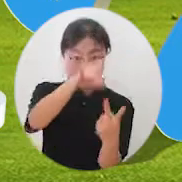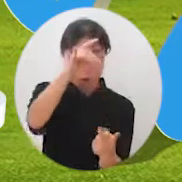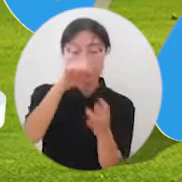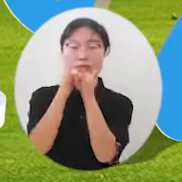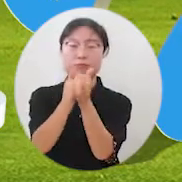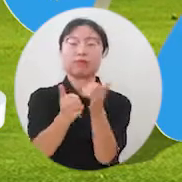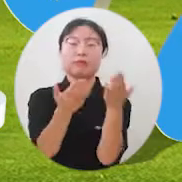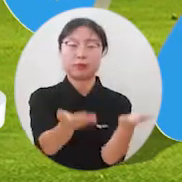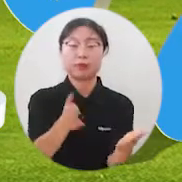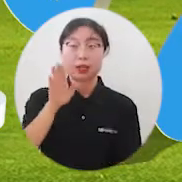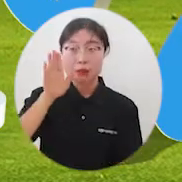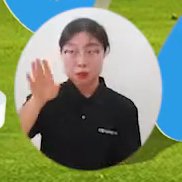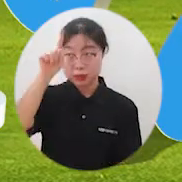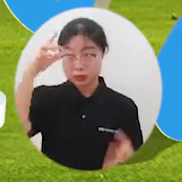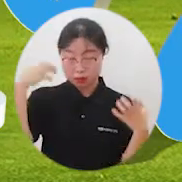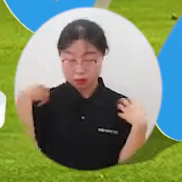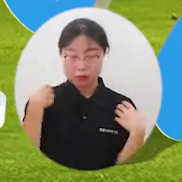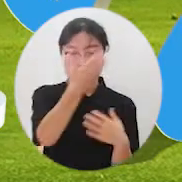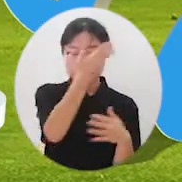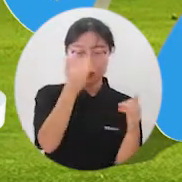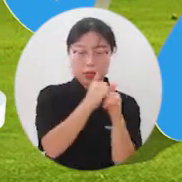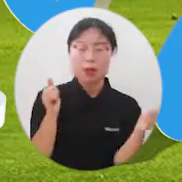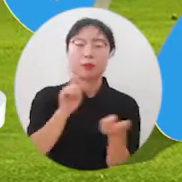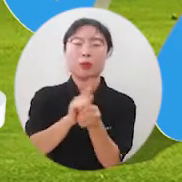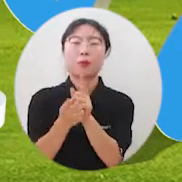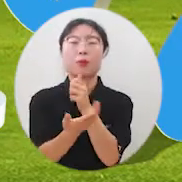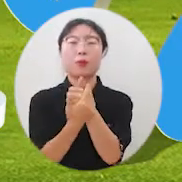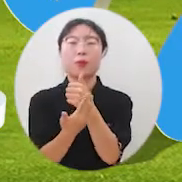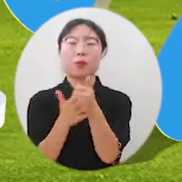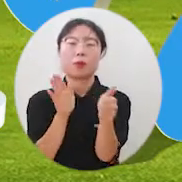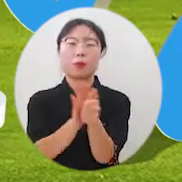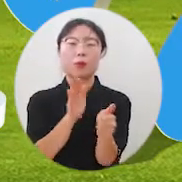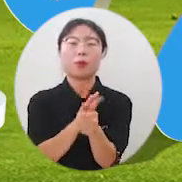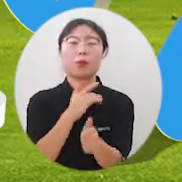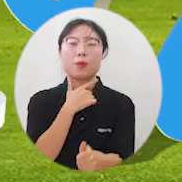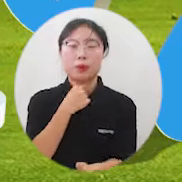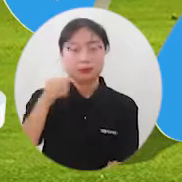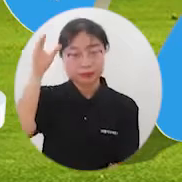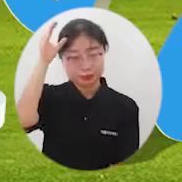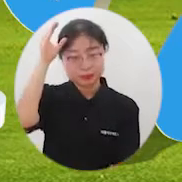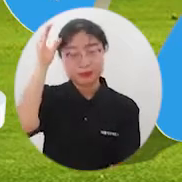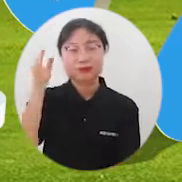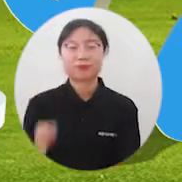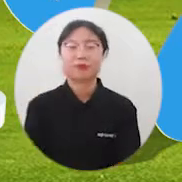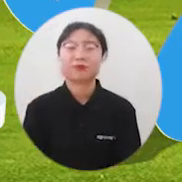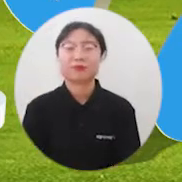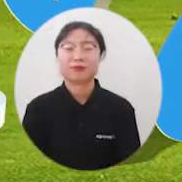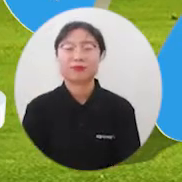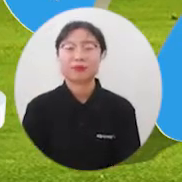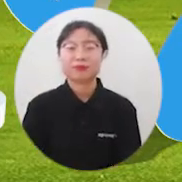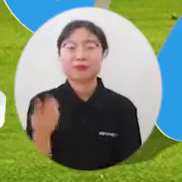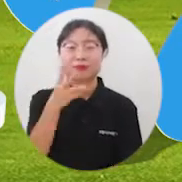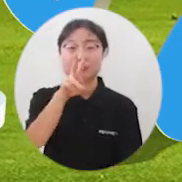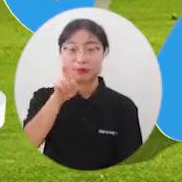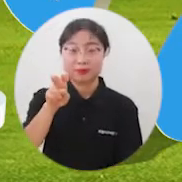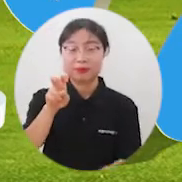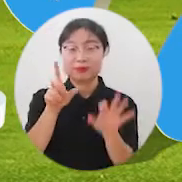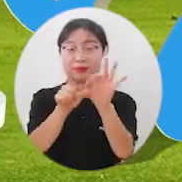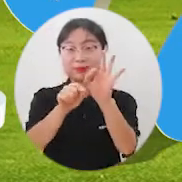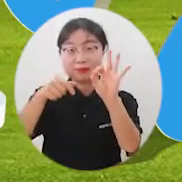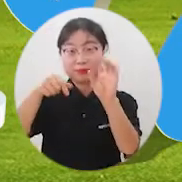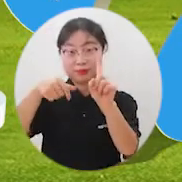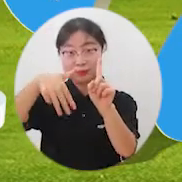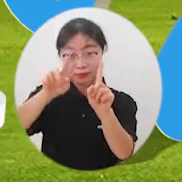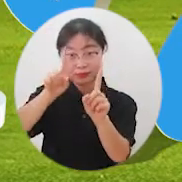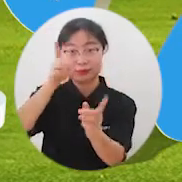이어지면서 청년과 시정의 보탬이 되는 의미 있는 정책 발굴이 거듭되기를 기대합니다. 그럼 2020년 10월